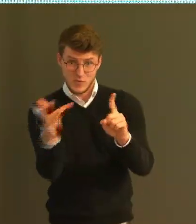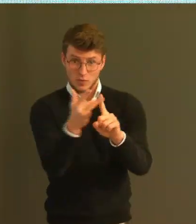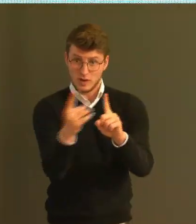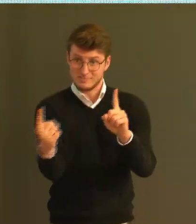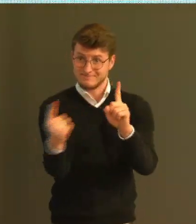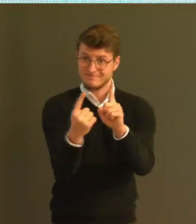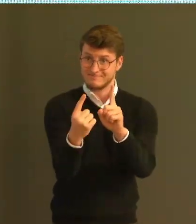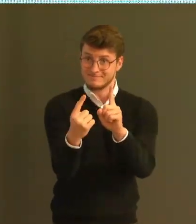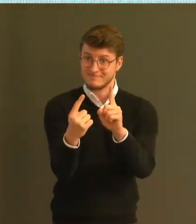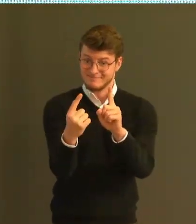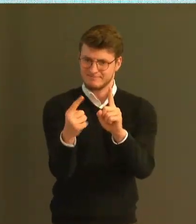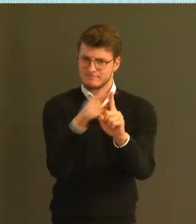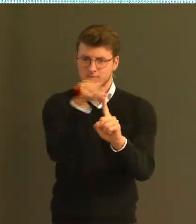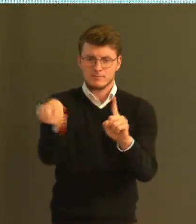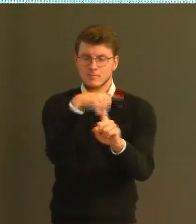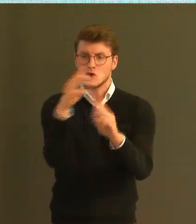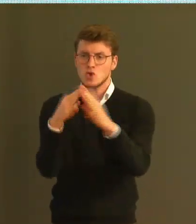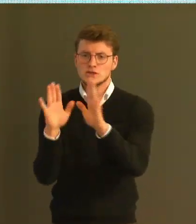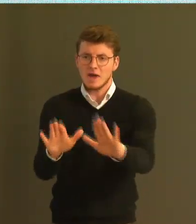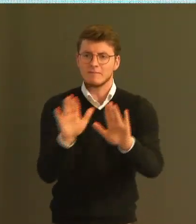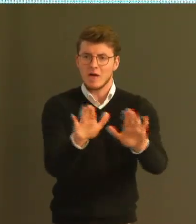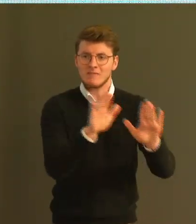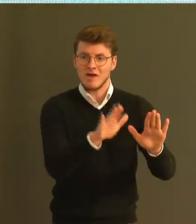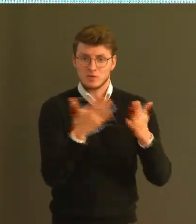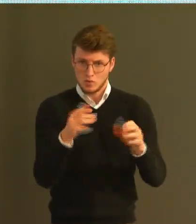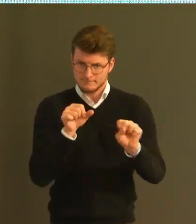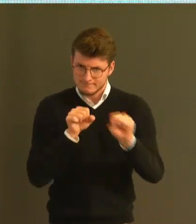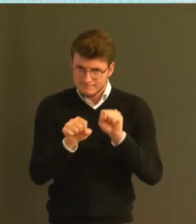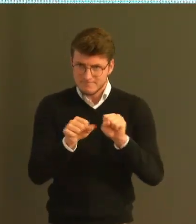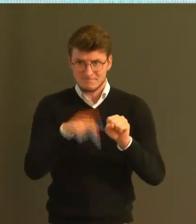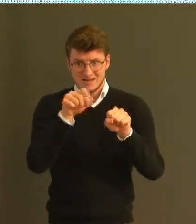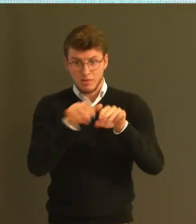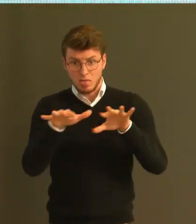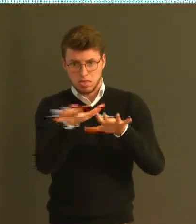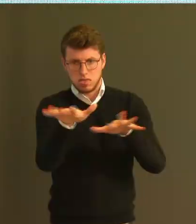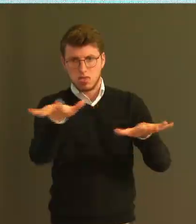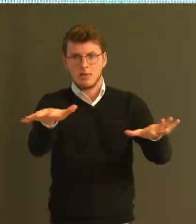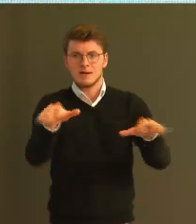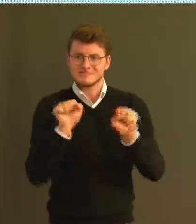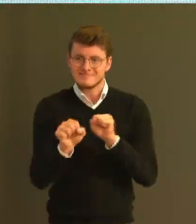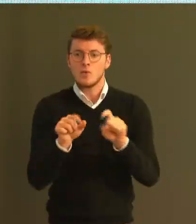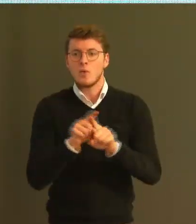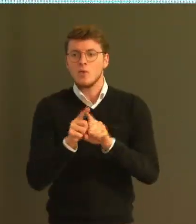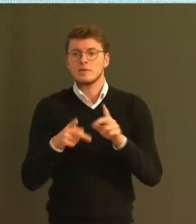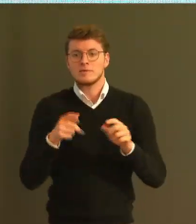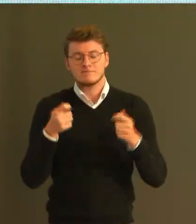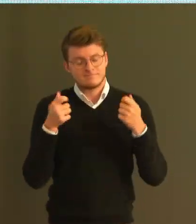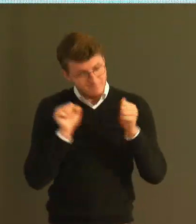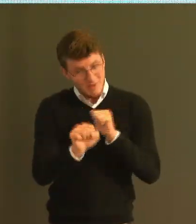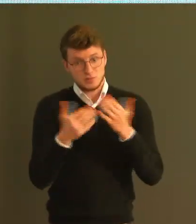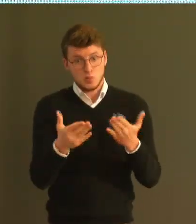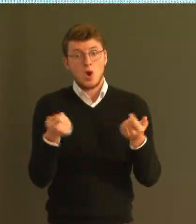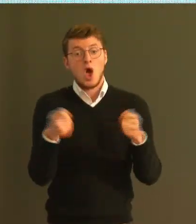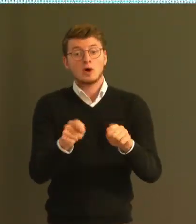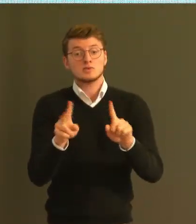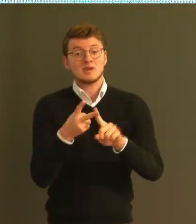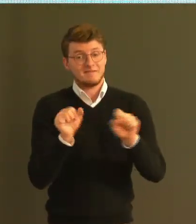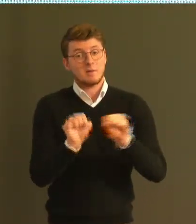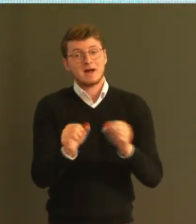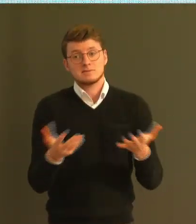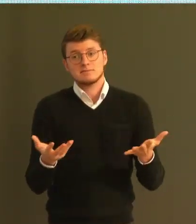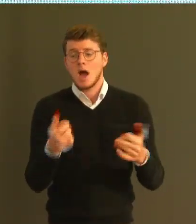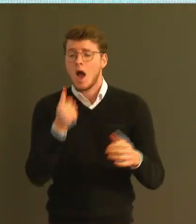microphone fixiste ouverte comme un bourreau peu d'arrogance la mort de tntv pour